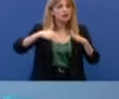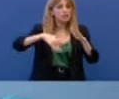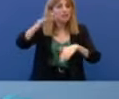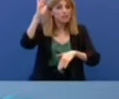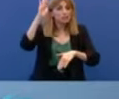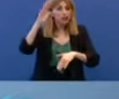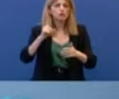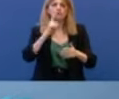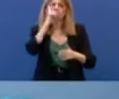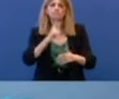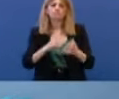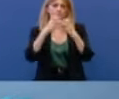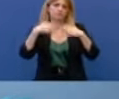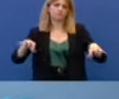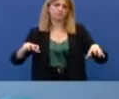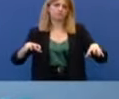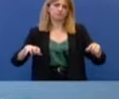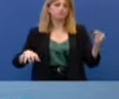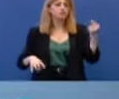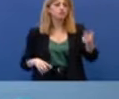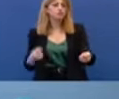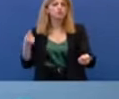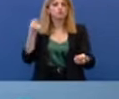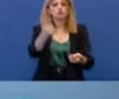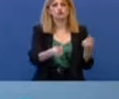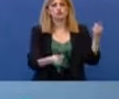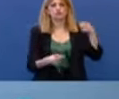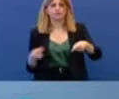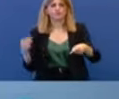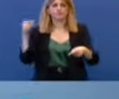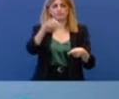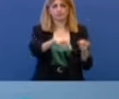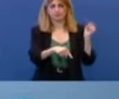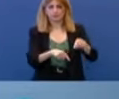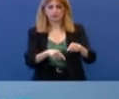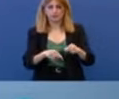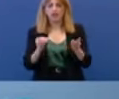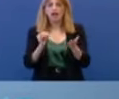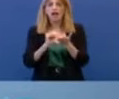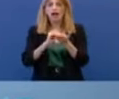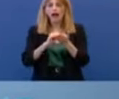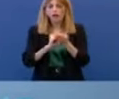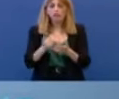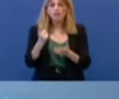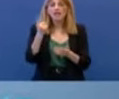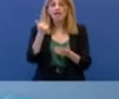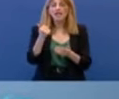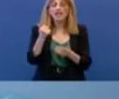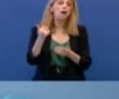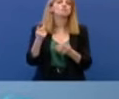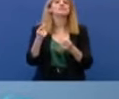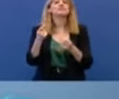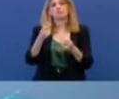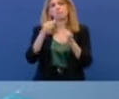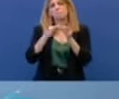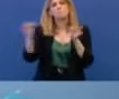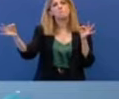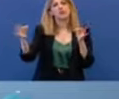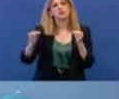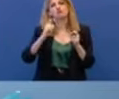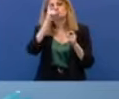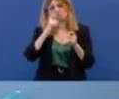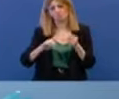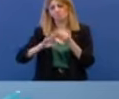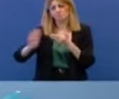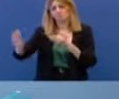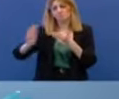προσωπικό πρέπει να λαμβάνει μέτρα για την τήρηση της προβλεπόμενης απόστασης του 1,5 μέτρου, στο πλαίσιο πάντοτε του εφικτού και με